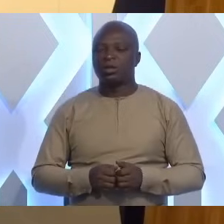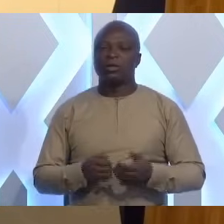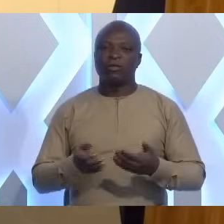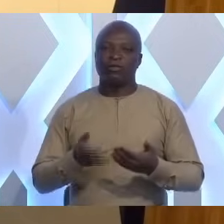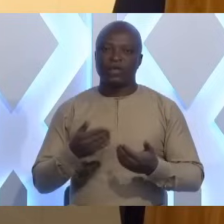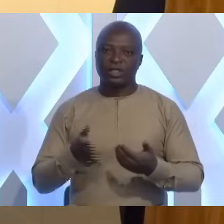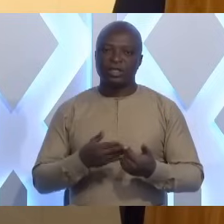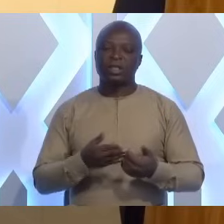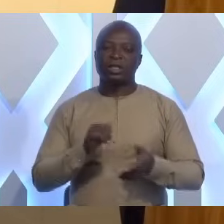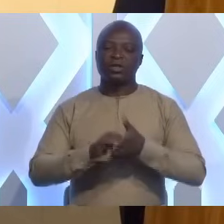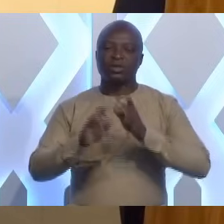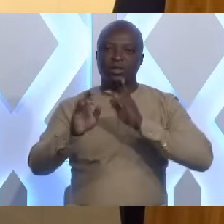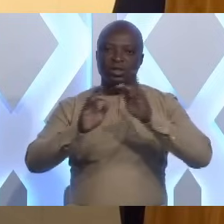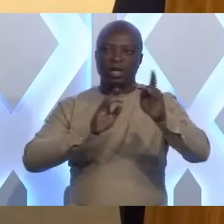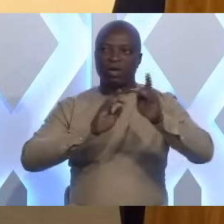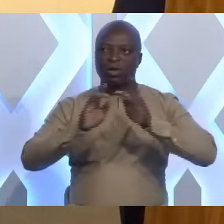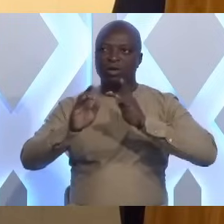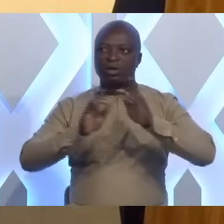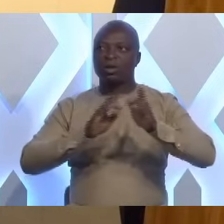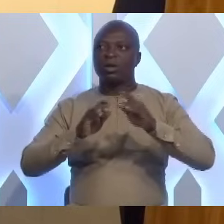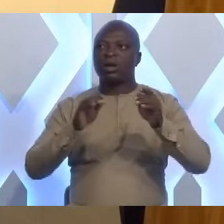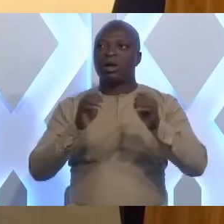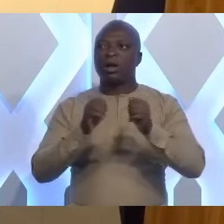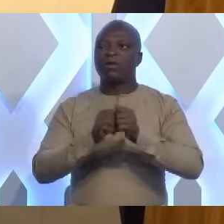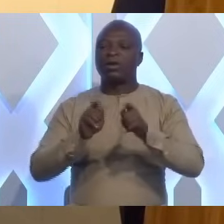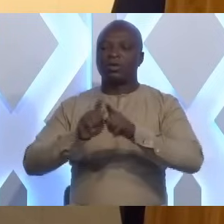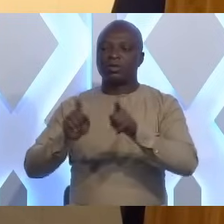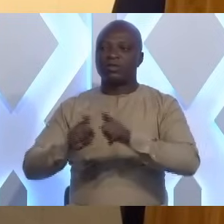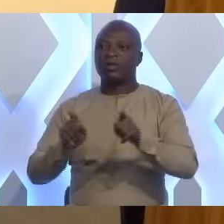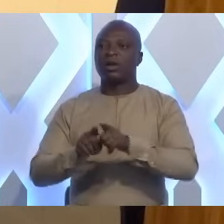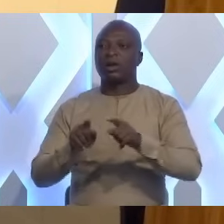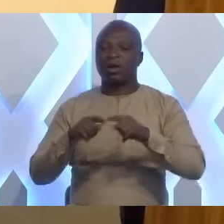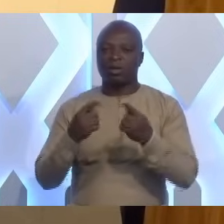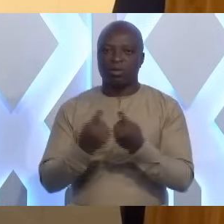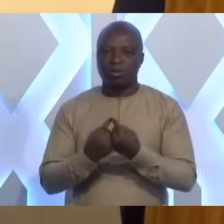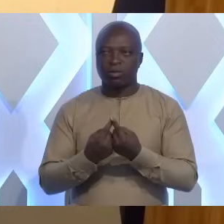faciliter ce dialogue avec nos différents partenaires.